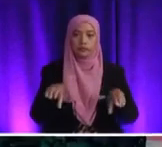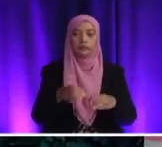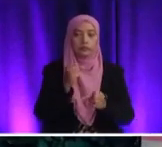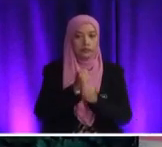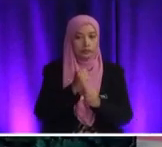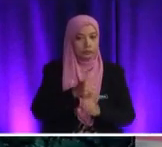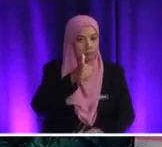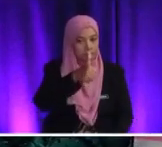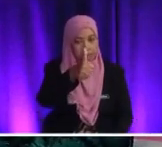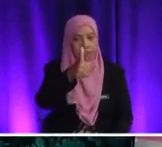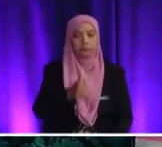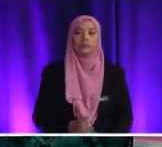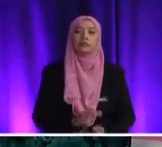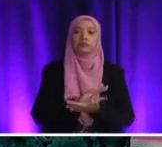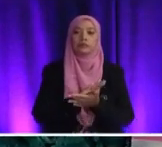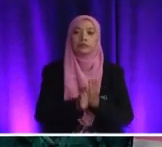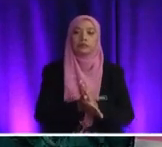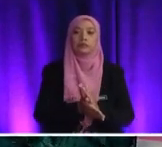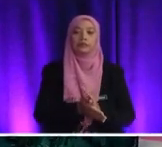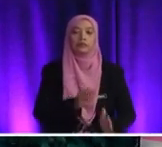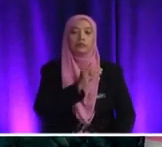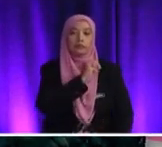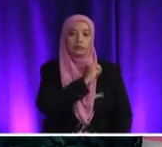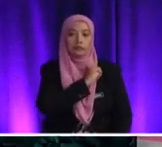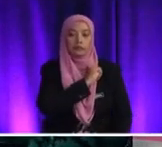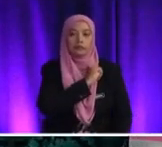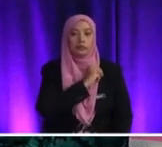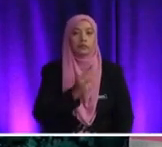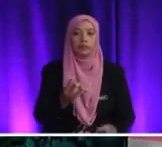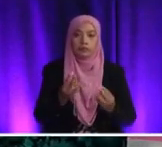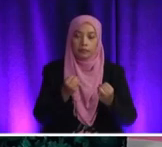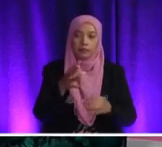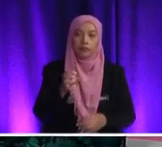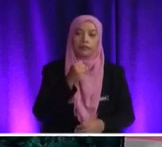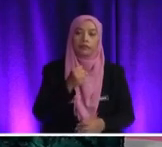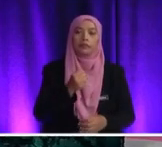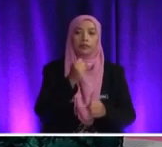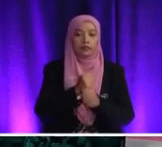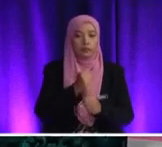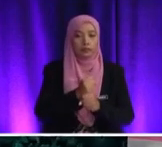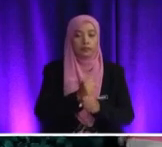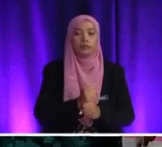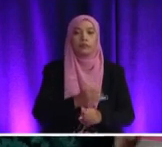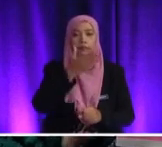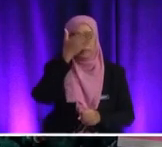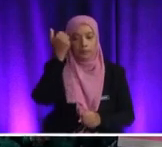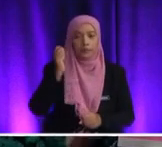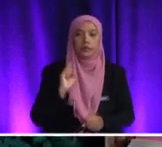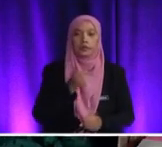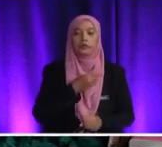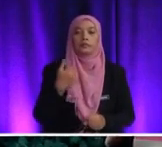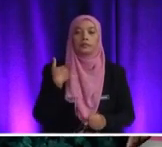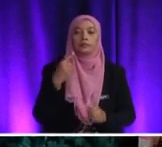budak nih bagusnya jadi majikan pun cuti untuk mengambil gitu bekerja sebab kita aduk ke boleh